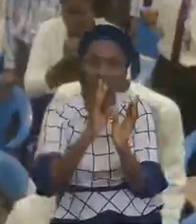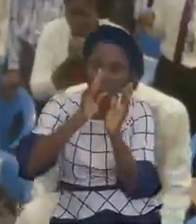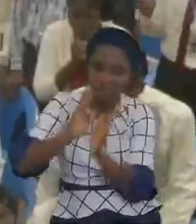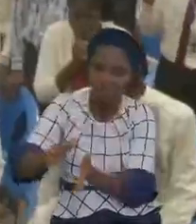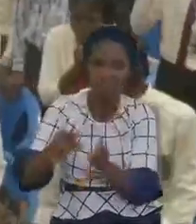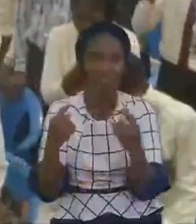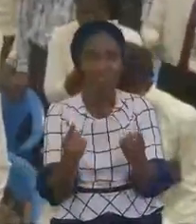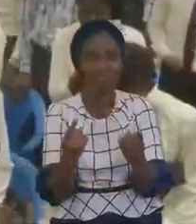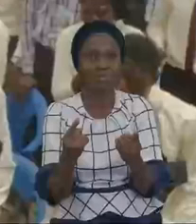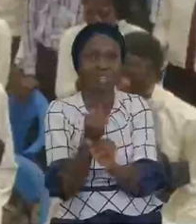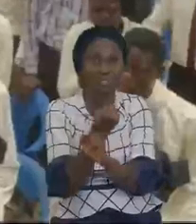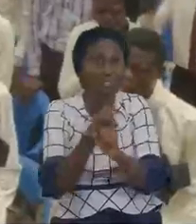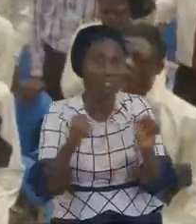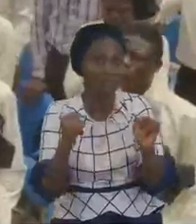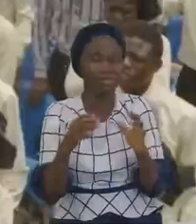Le salut,